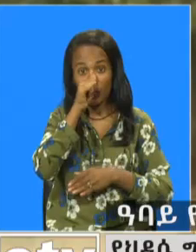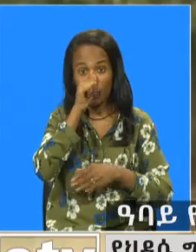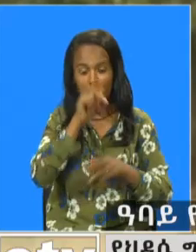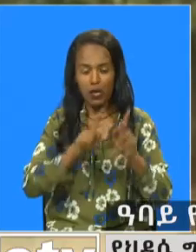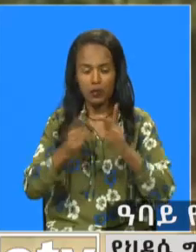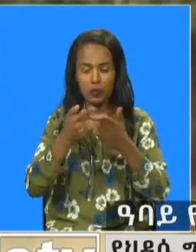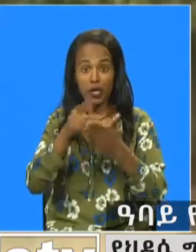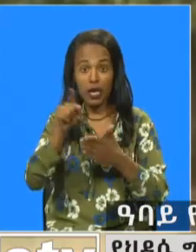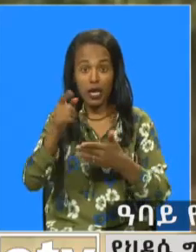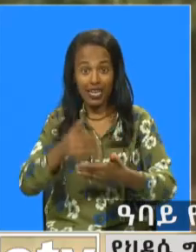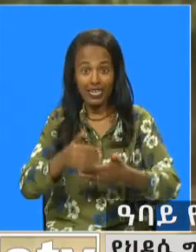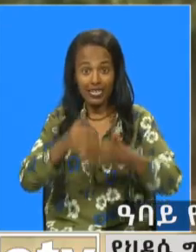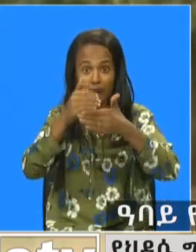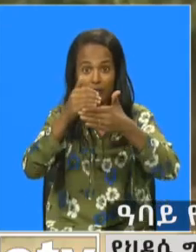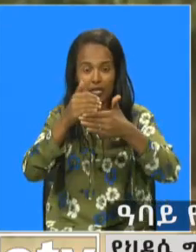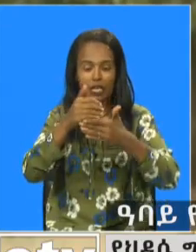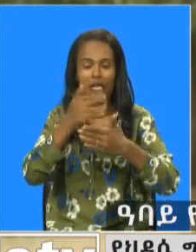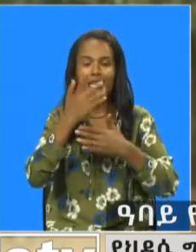ደግሞ ይሄ ግድብ